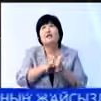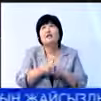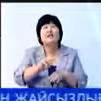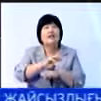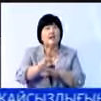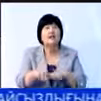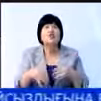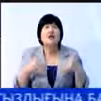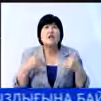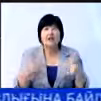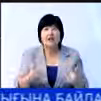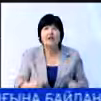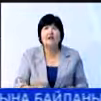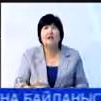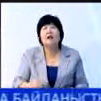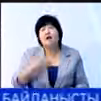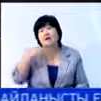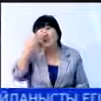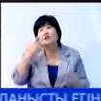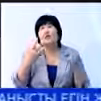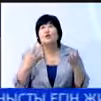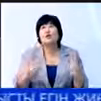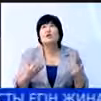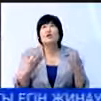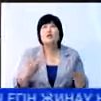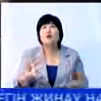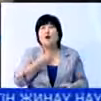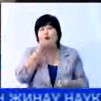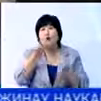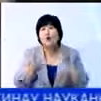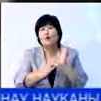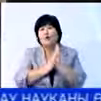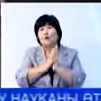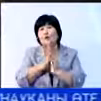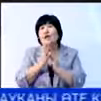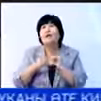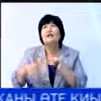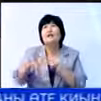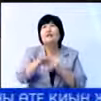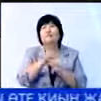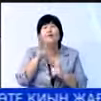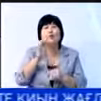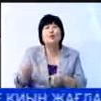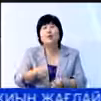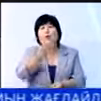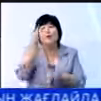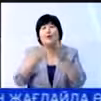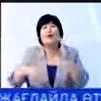жасалған. Жаздың күні мына гүлге көмкерілген жерлермен, субұрқақтың